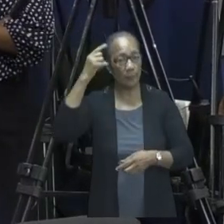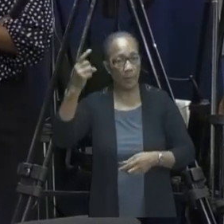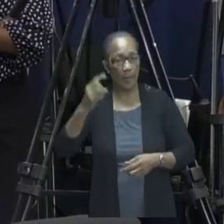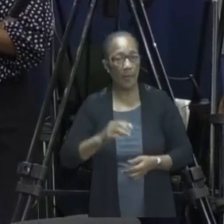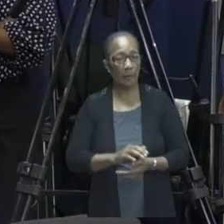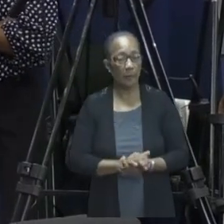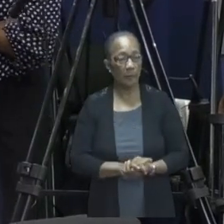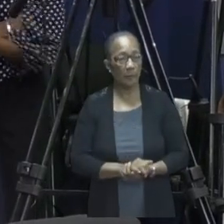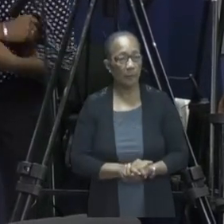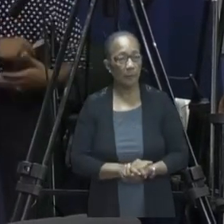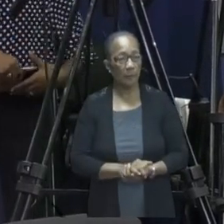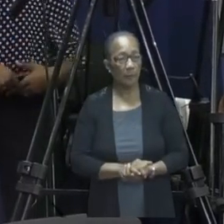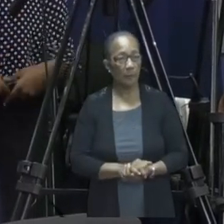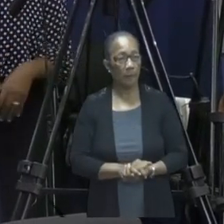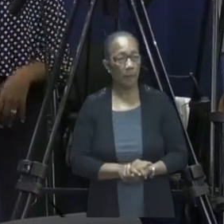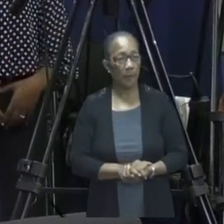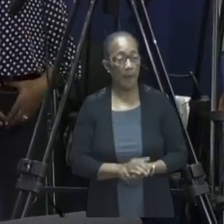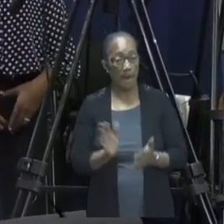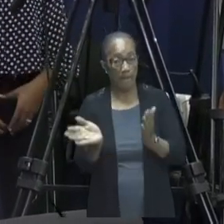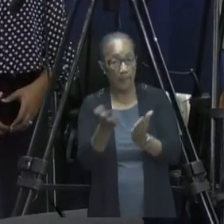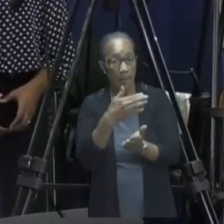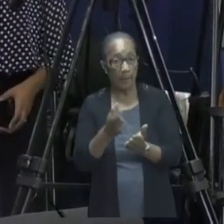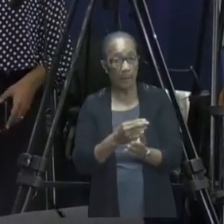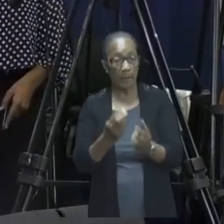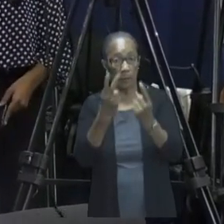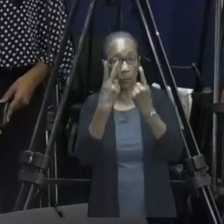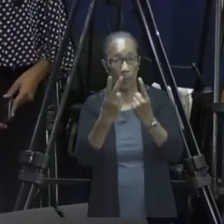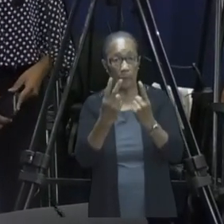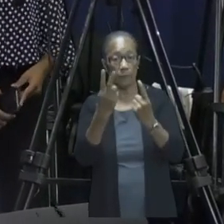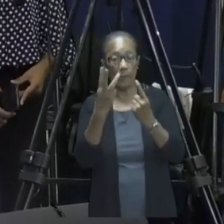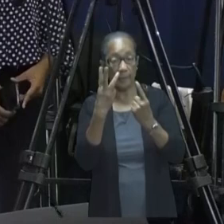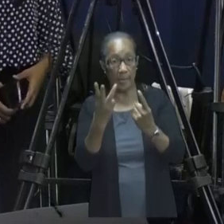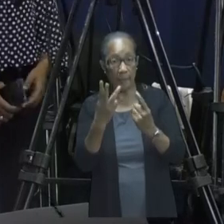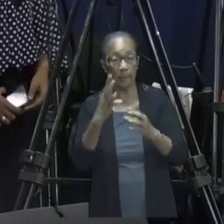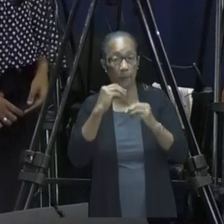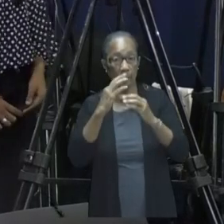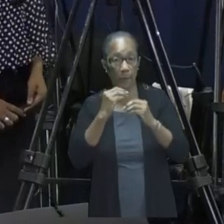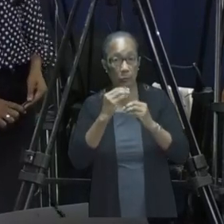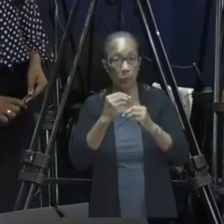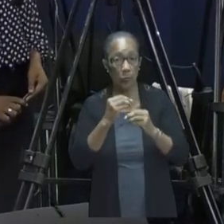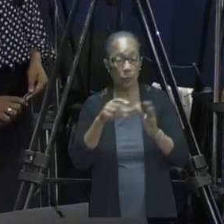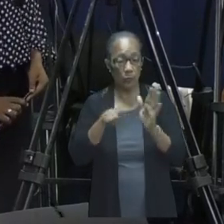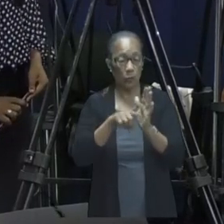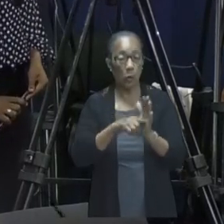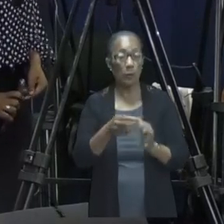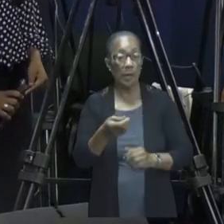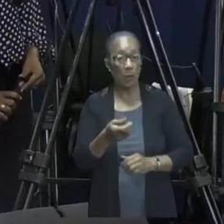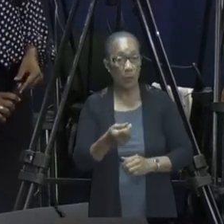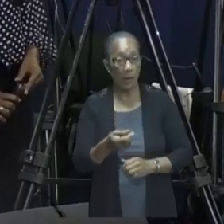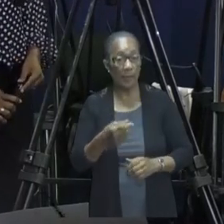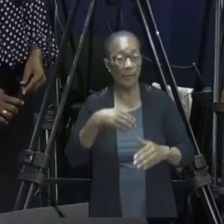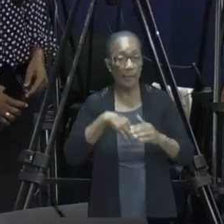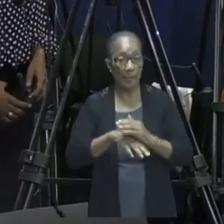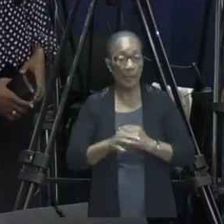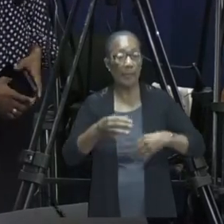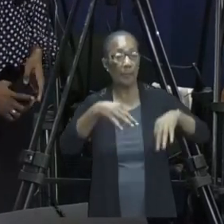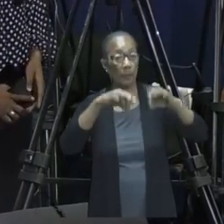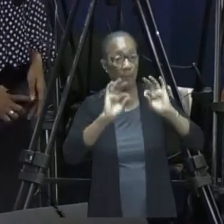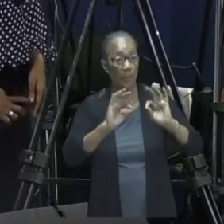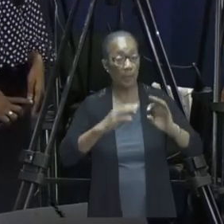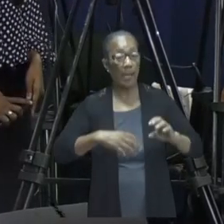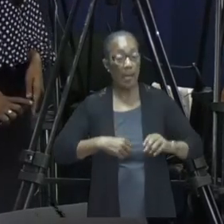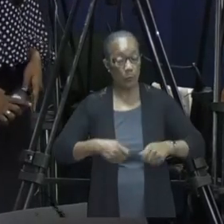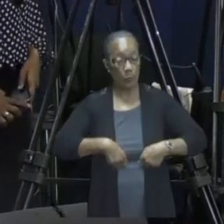pagina 12 en 13 praten over normen en waarden binnen het beleid u heeft in uw presentatie